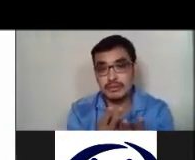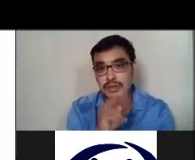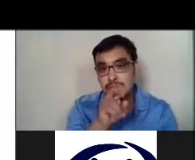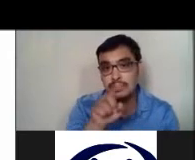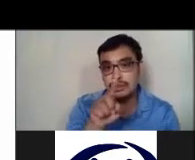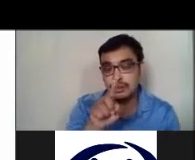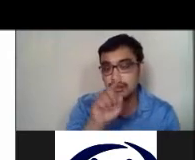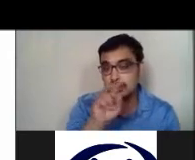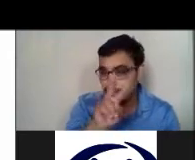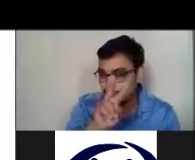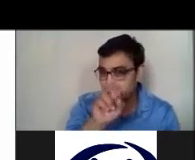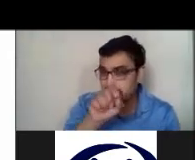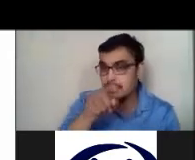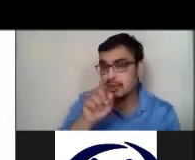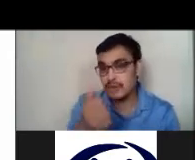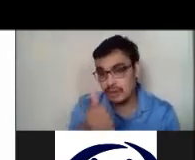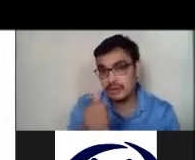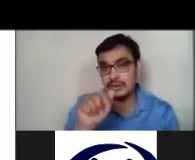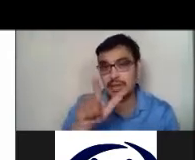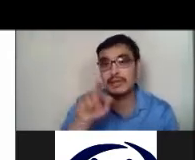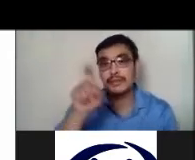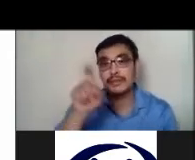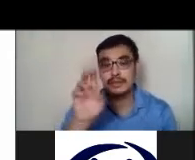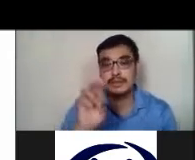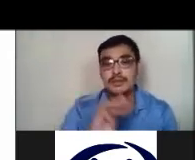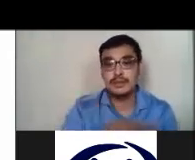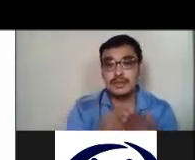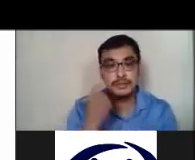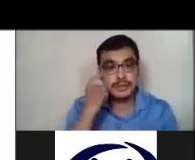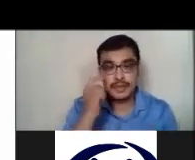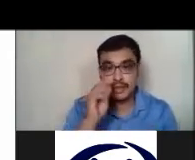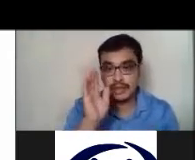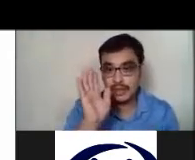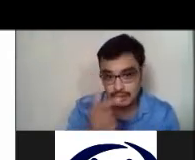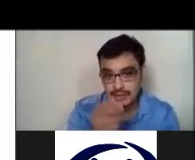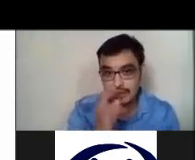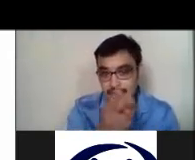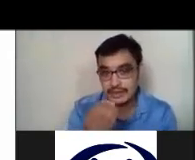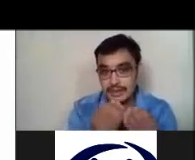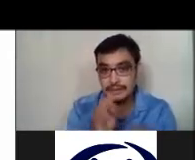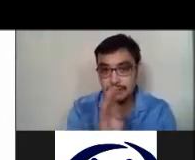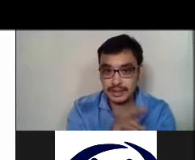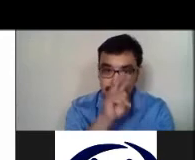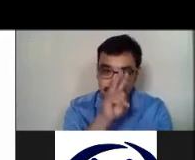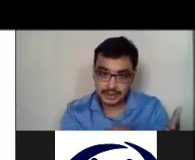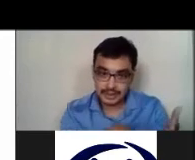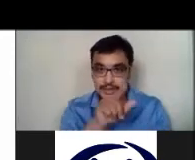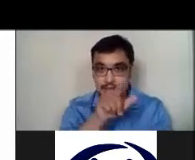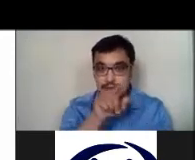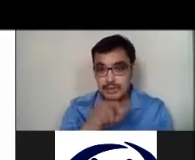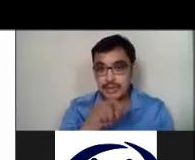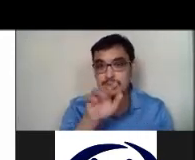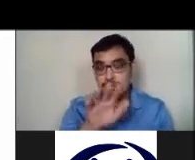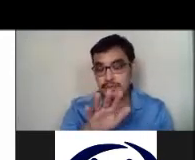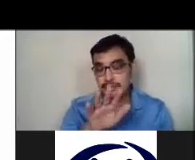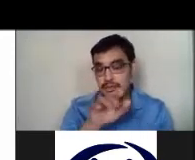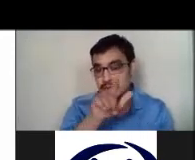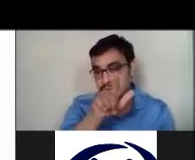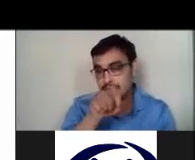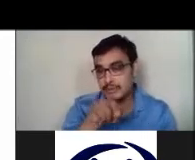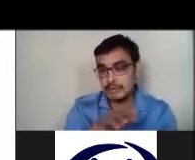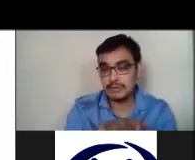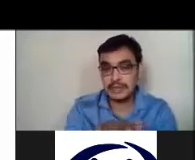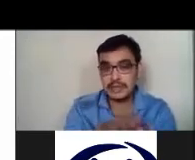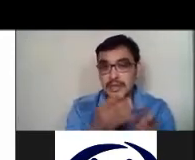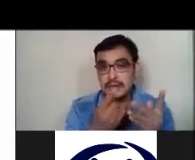24.67% छ. 46.33% चाहिँ यस्तो सोचाइ आउँदैन. अब त्यसरी हेर्दाखेरि यो 7.33% भन्दा 7 धेरै ठुलो नम्बर